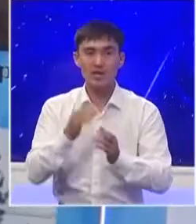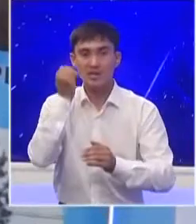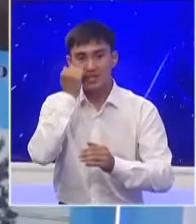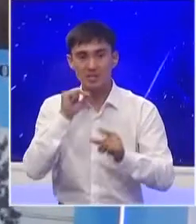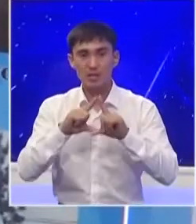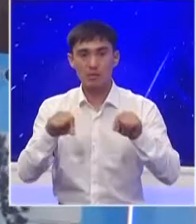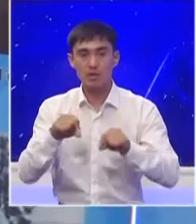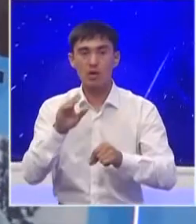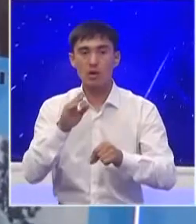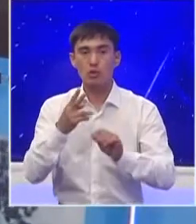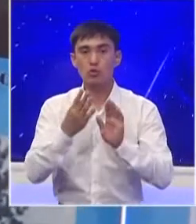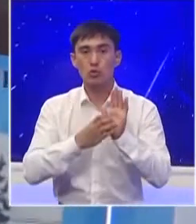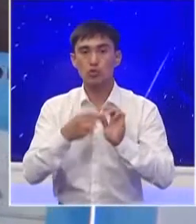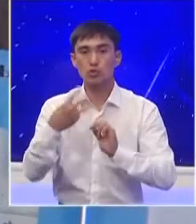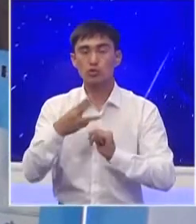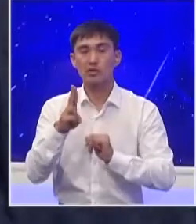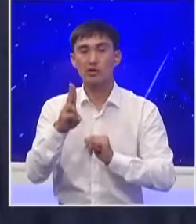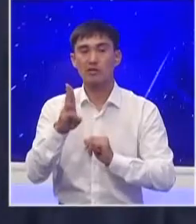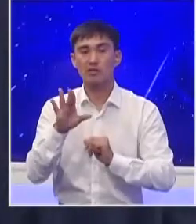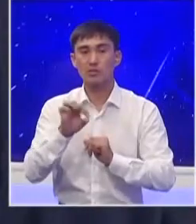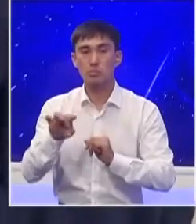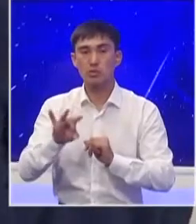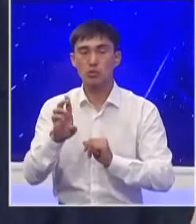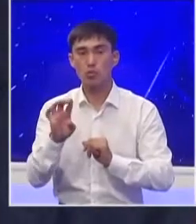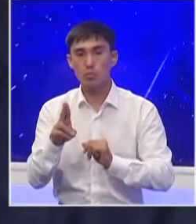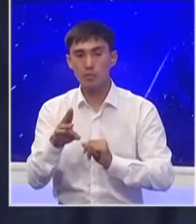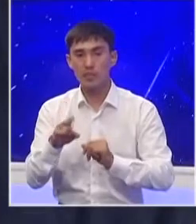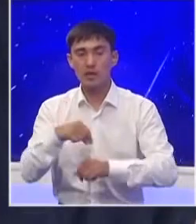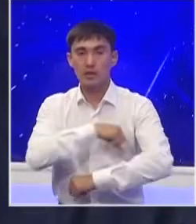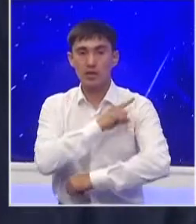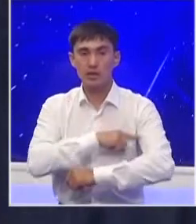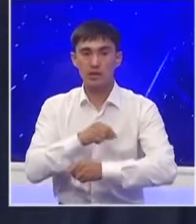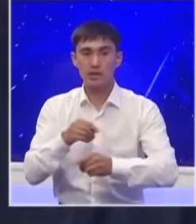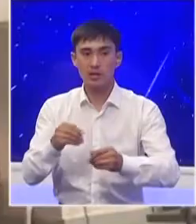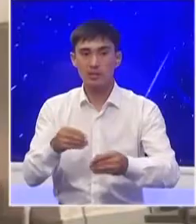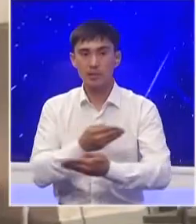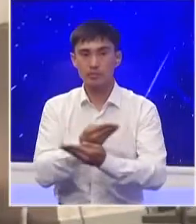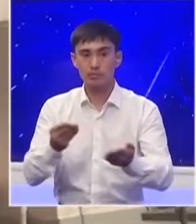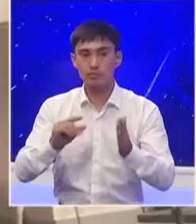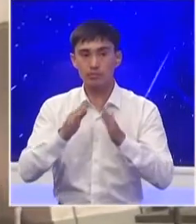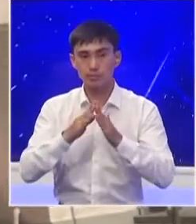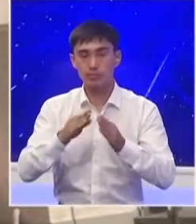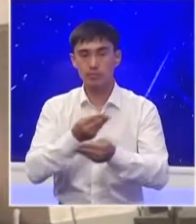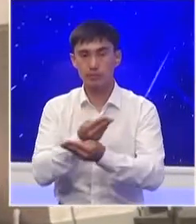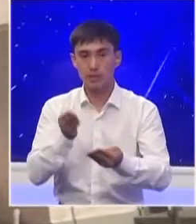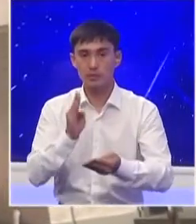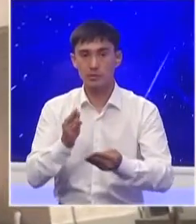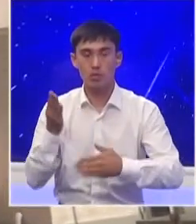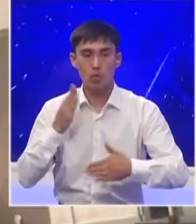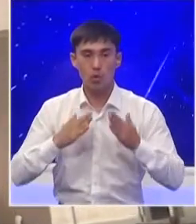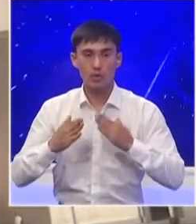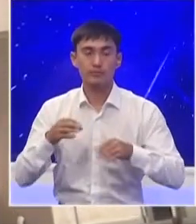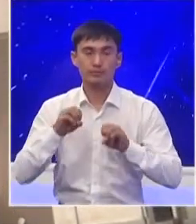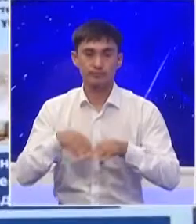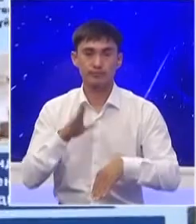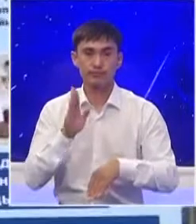қалмақ, 930 шаршы метрдей. 9 пәтер жасап дәрігерлерге берсек деп сұрады. Әкім қуана құптады. Қазір кадр тапшылығын